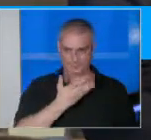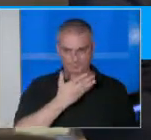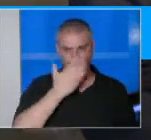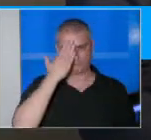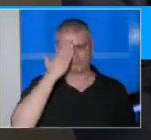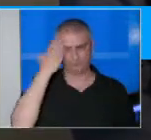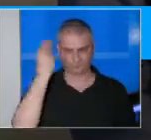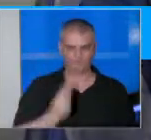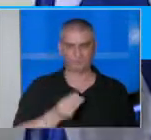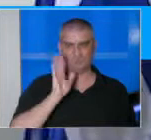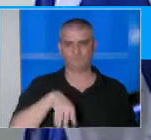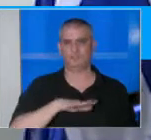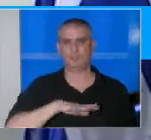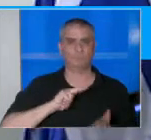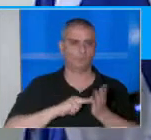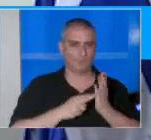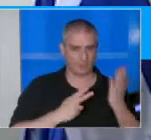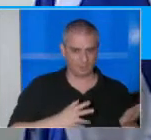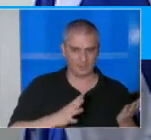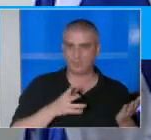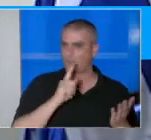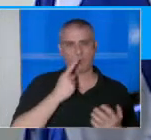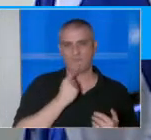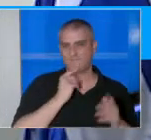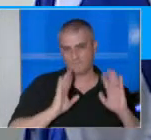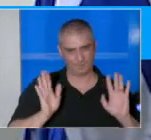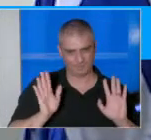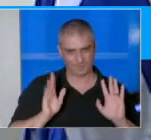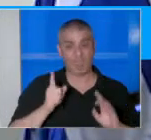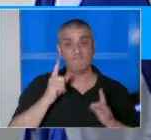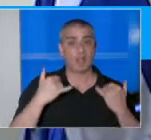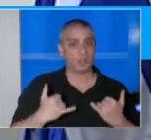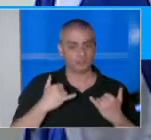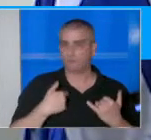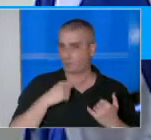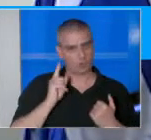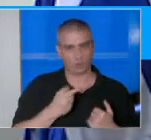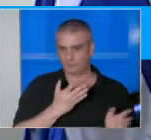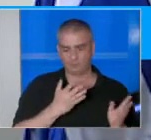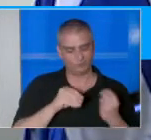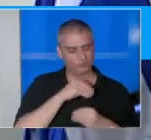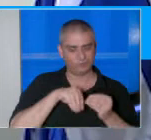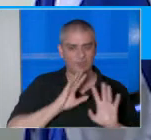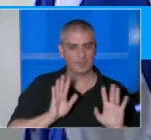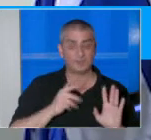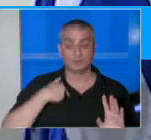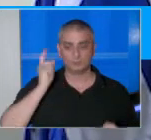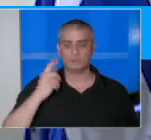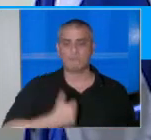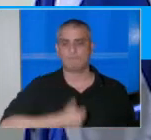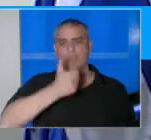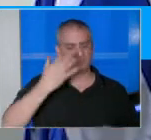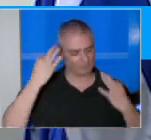הזו, מכיר היטב גם את השדה הפוליטי ואיפה שאני, הוא לא פרייר, בסדר? אבל עכשיו אנחנו לא צריכים את השטיקים והטריקים, עכשיו אנחנו